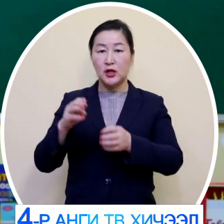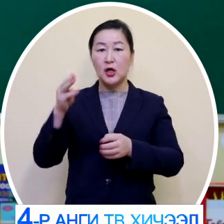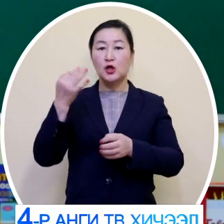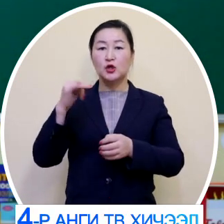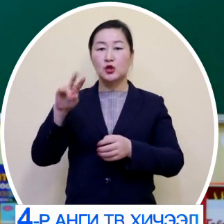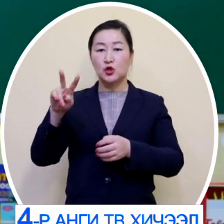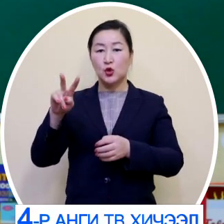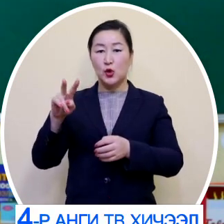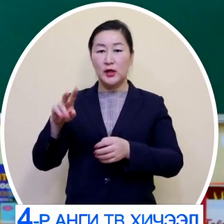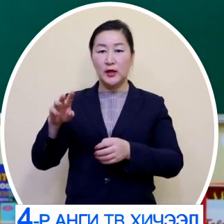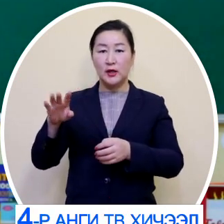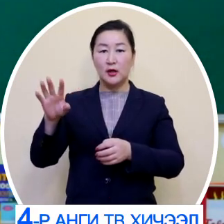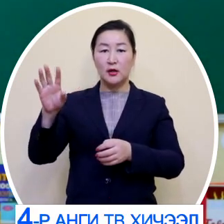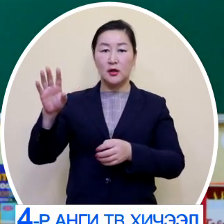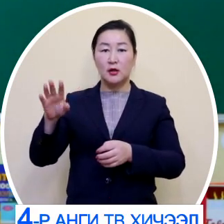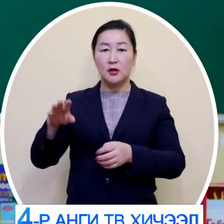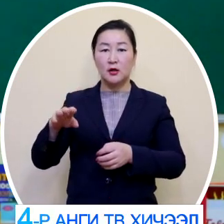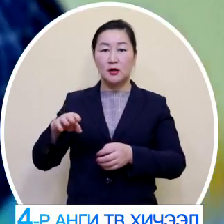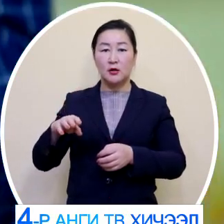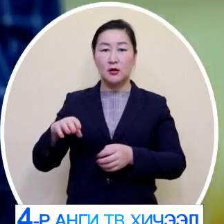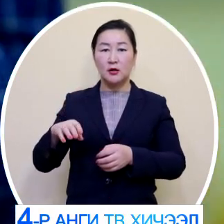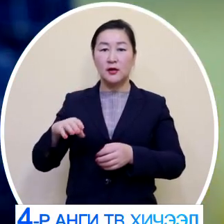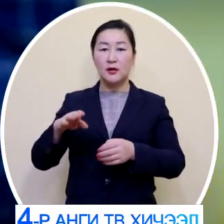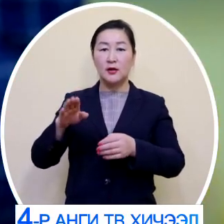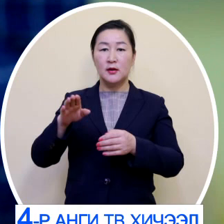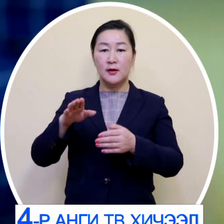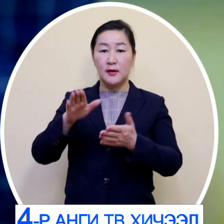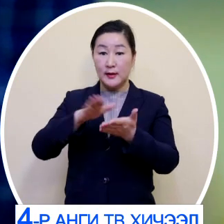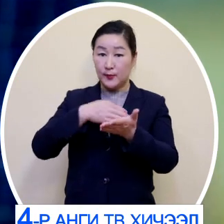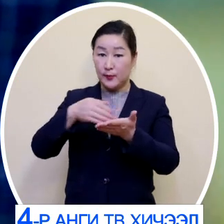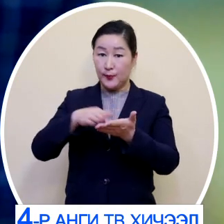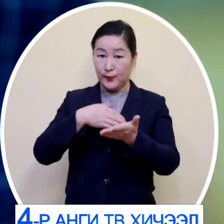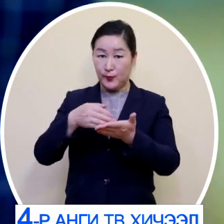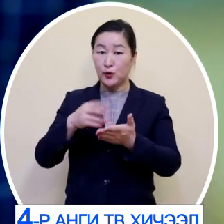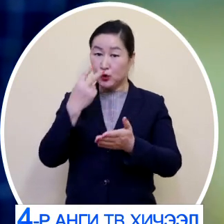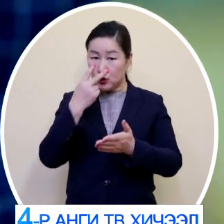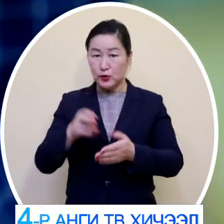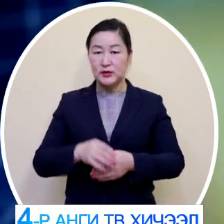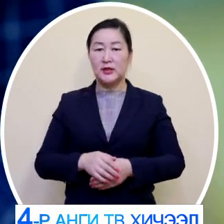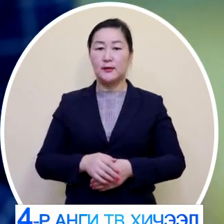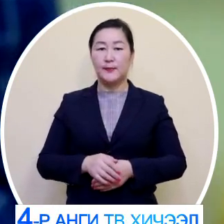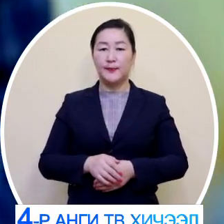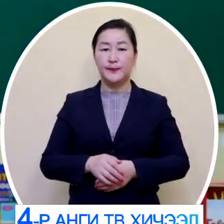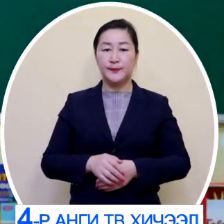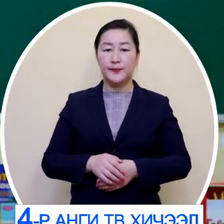мэдээж дугуй соронцны маань туйл маань энэ хавтгай тал дээр байгаа.